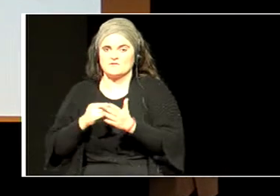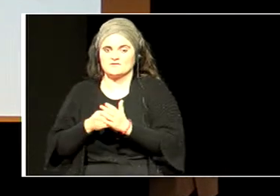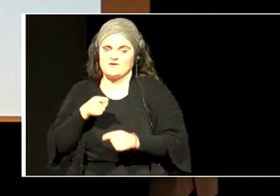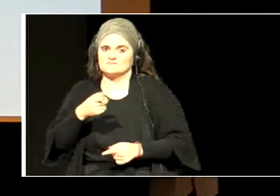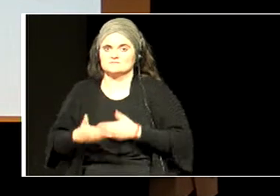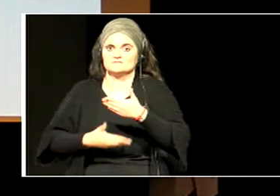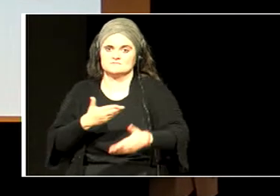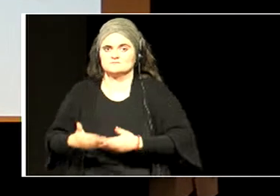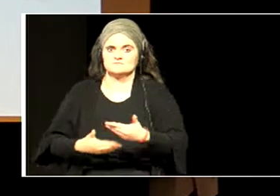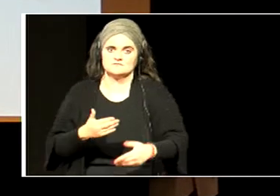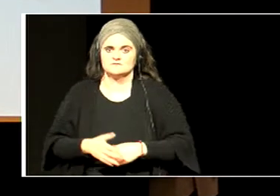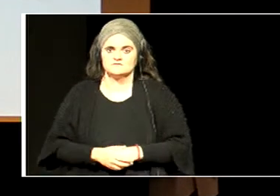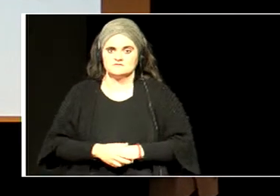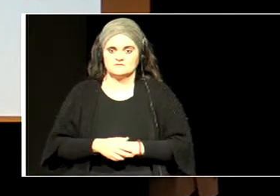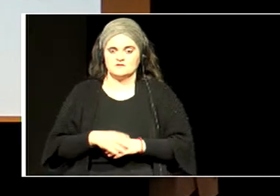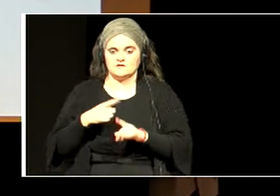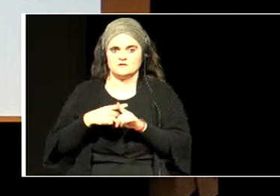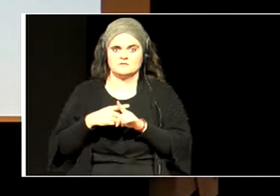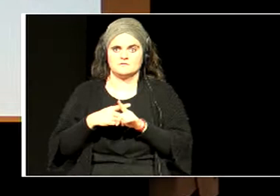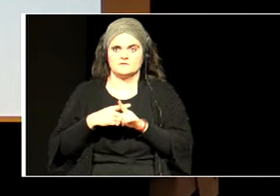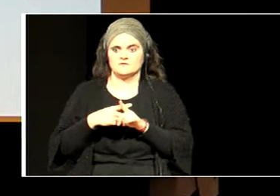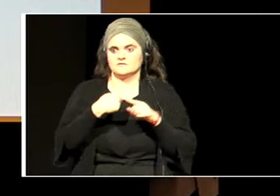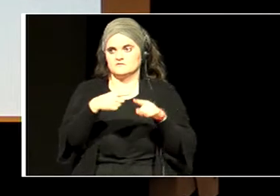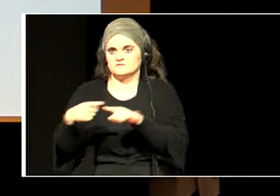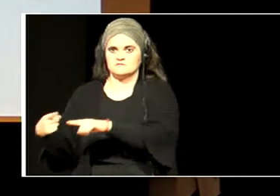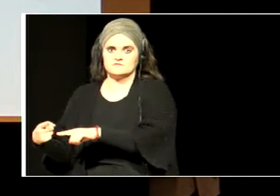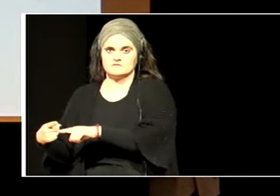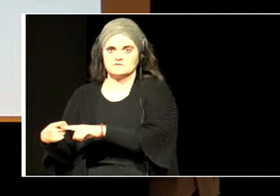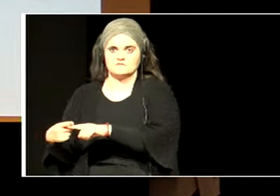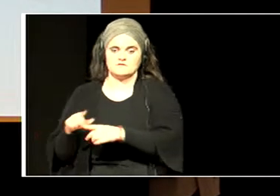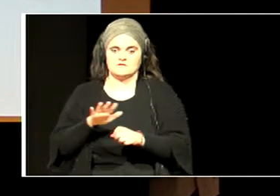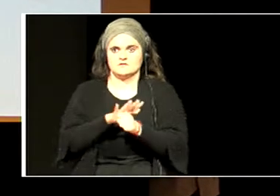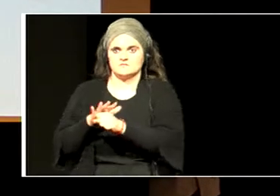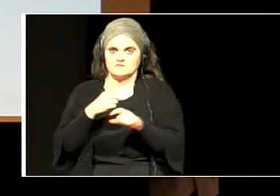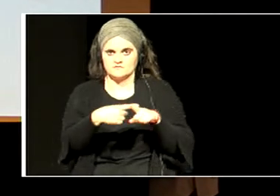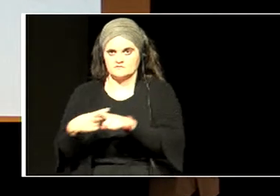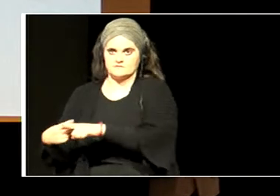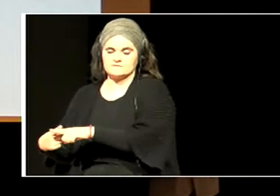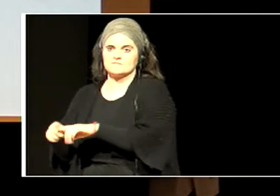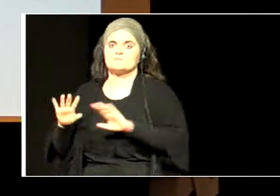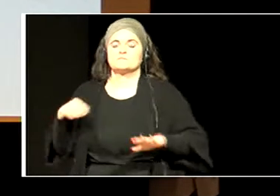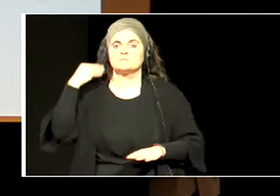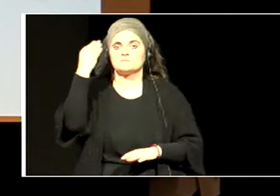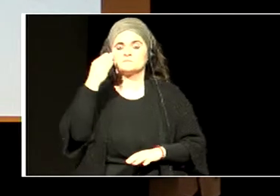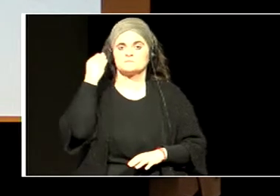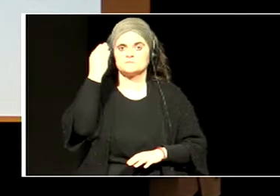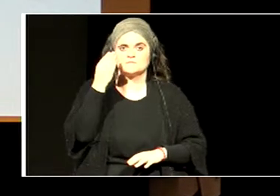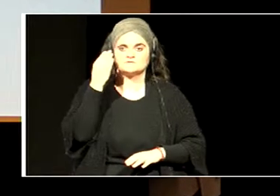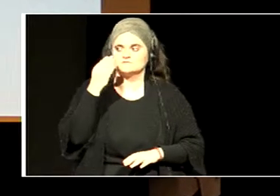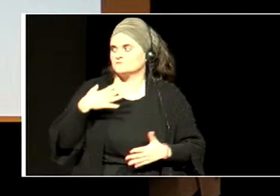aurrera ateratzea. Maila desberdinetan, gure partaidetza, une eta gune desberdinetan, baina uste dut denok daukagula